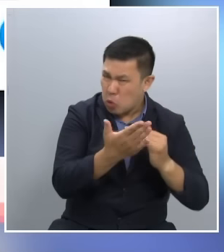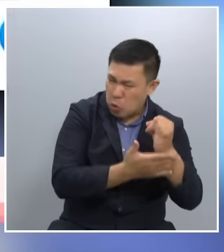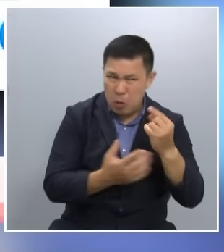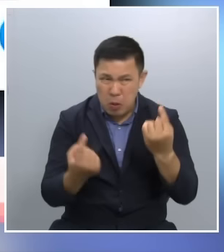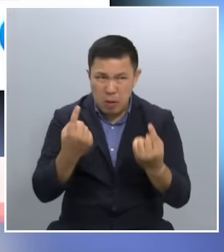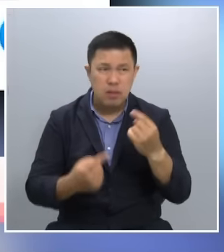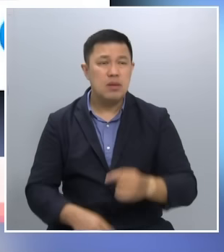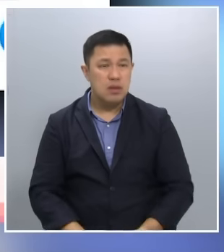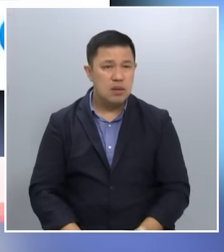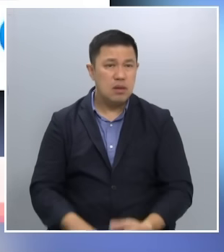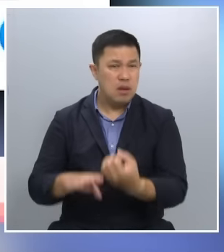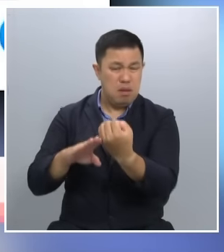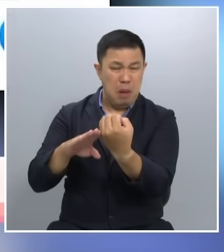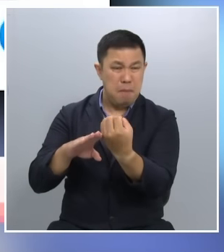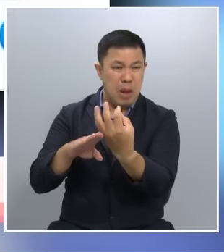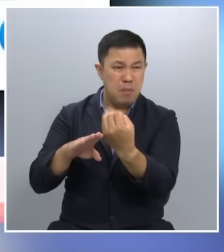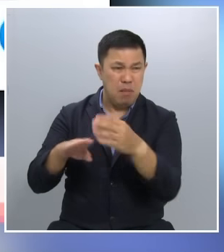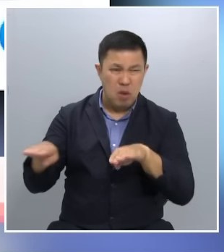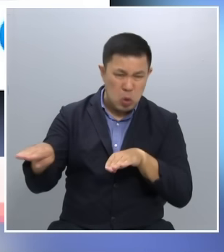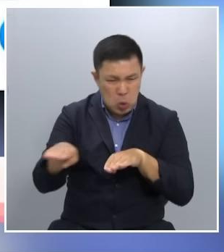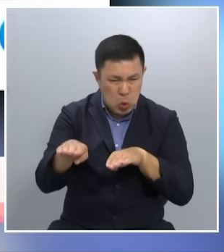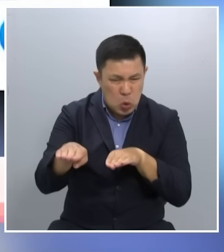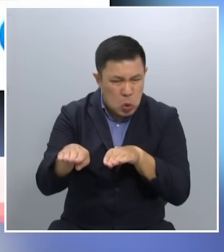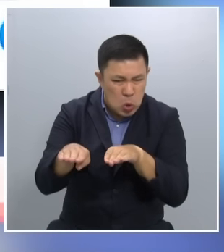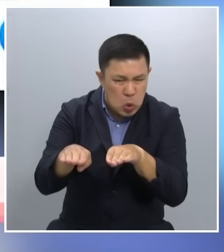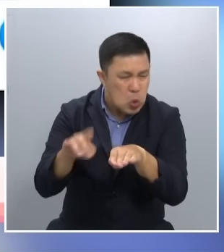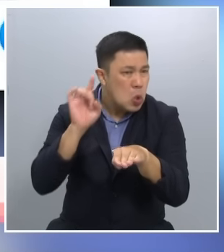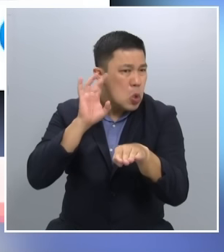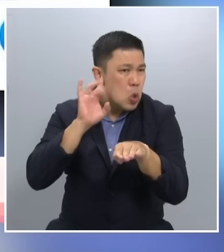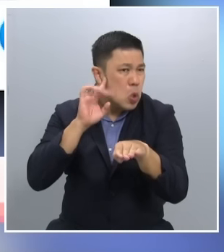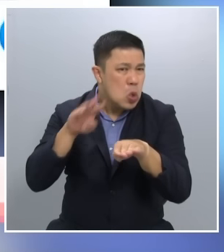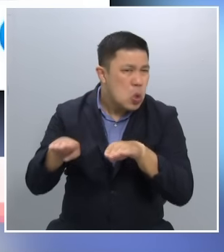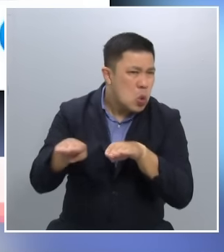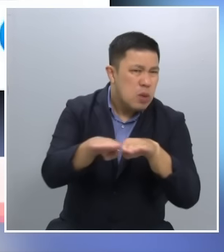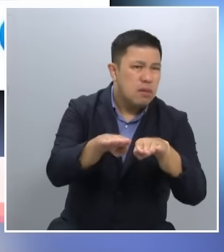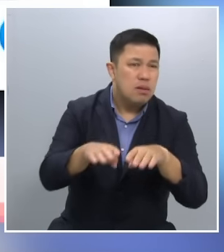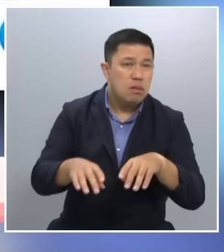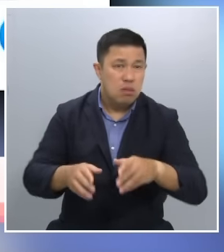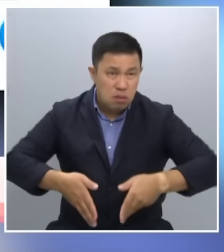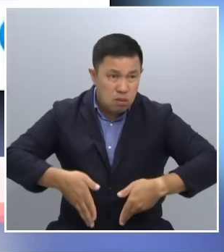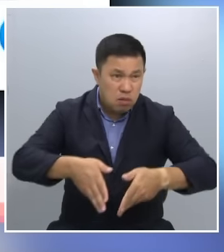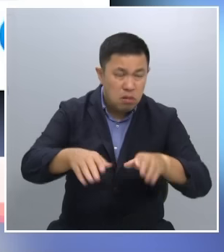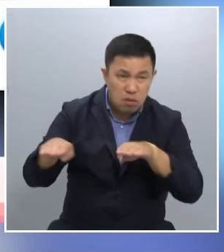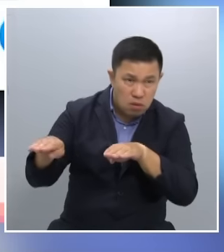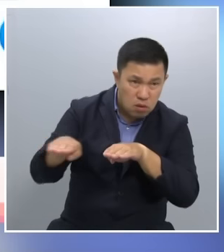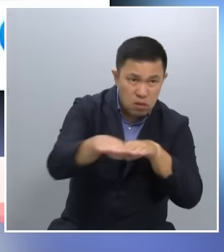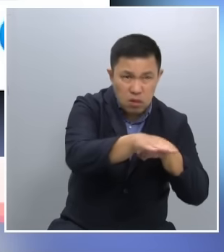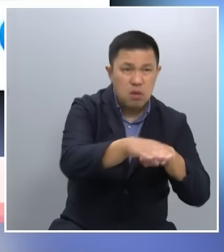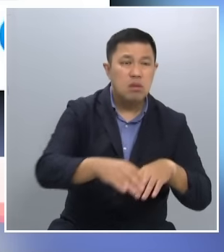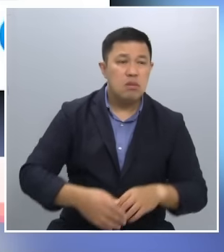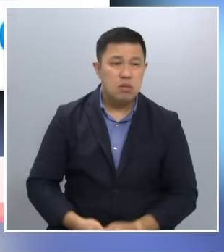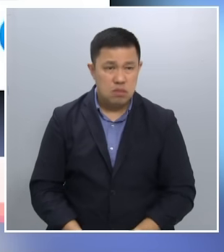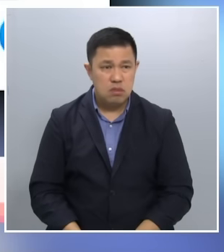านแล้วพี่คันซ้ายก็ดันเขาอยู่มันอะไรนะมันเป็นเลนเบี่ยงเป็นร่วมจ